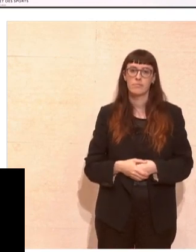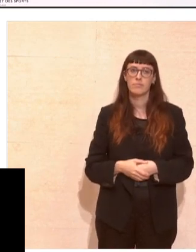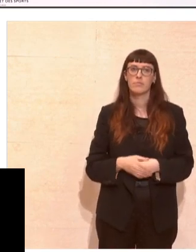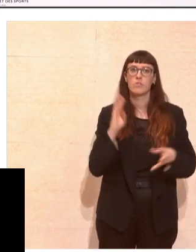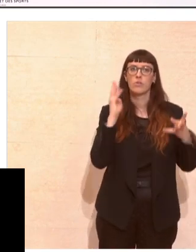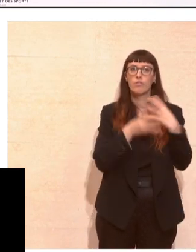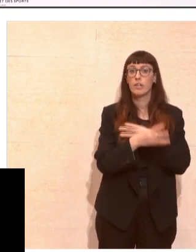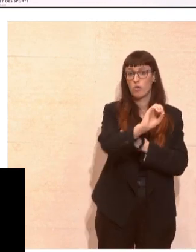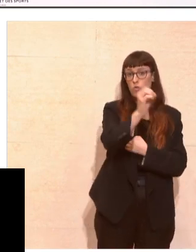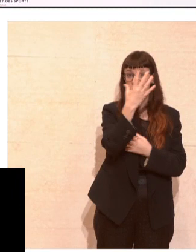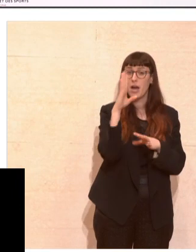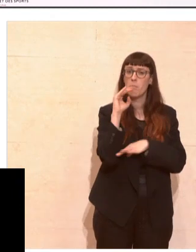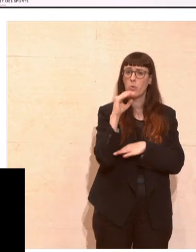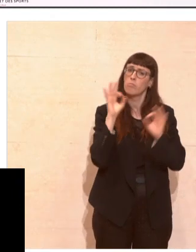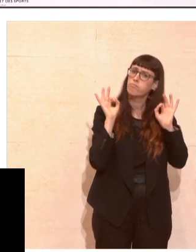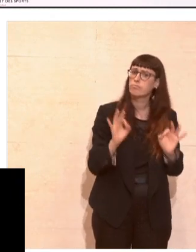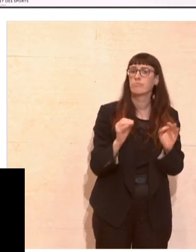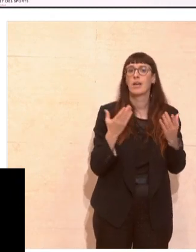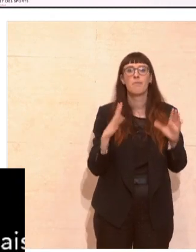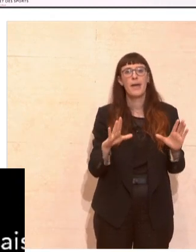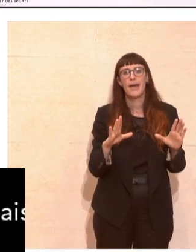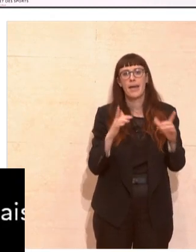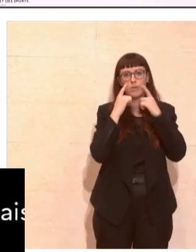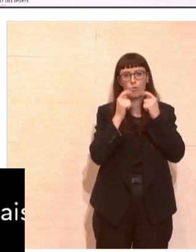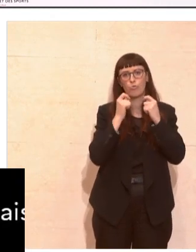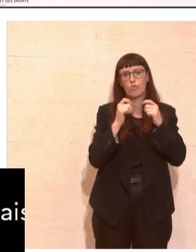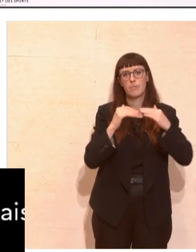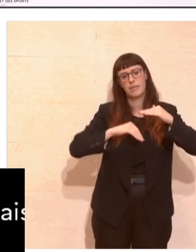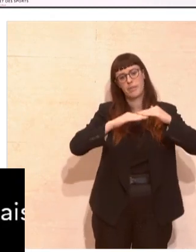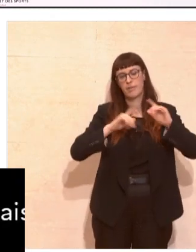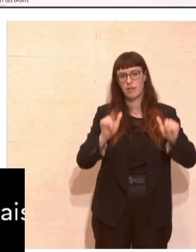sont efficaces, mais dans une certaine mesure, ne sont pas magiques non plus.